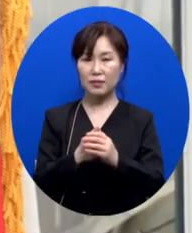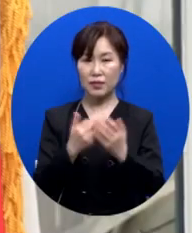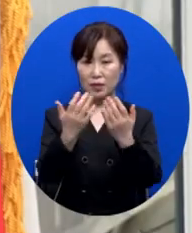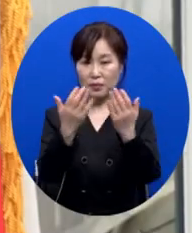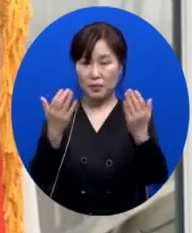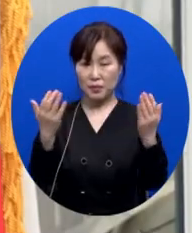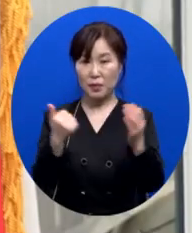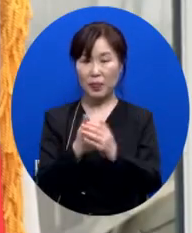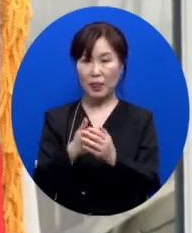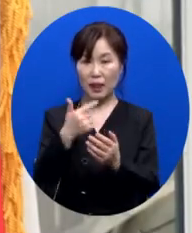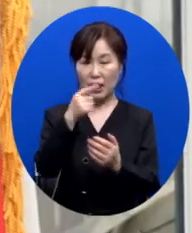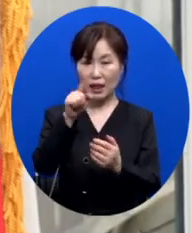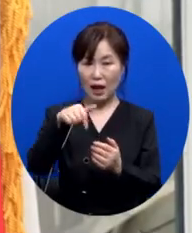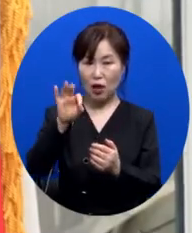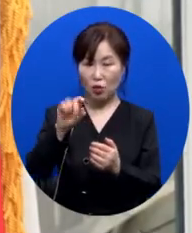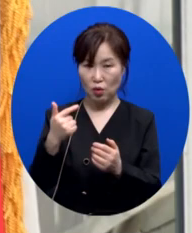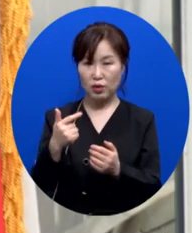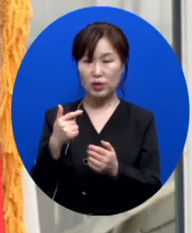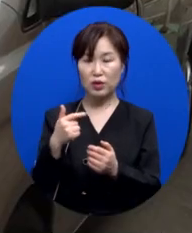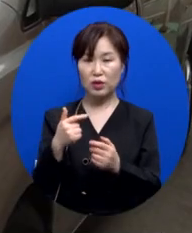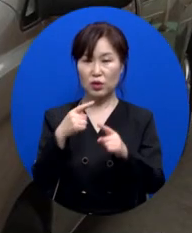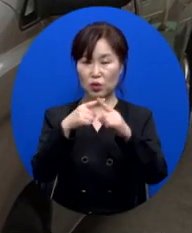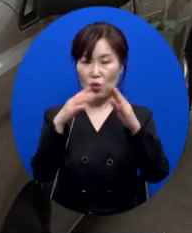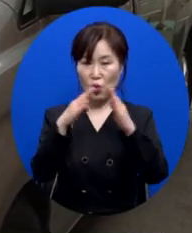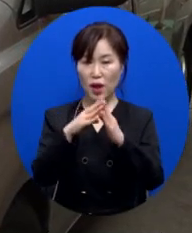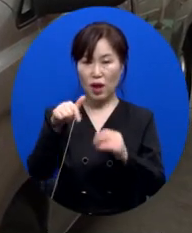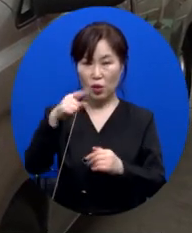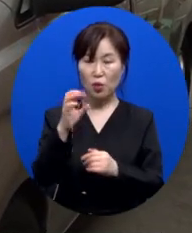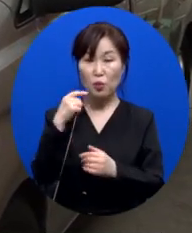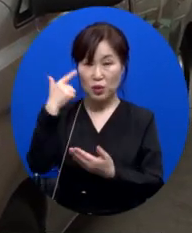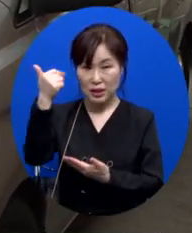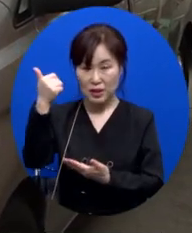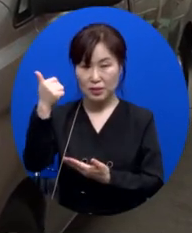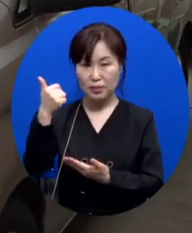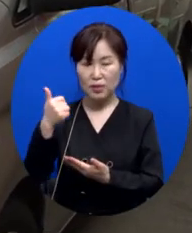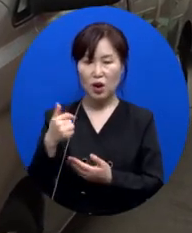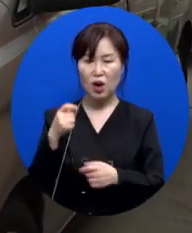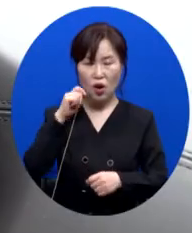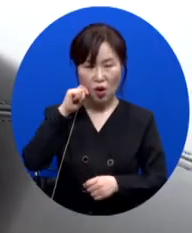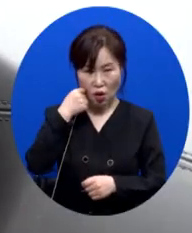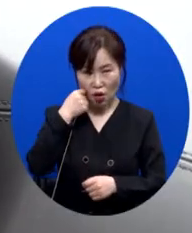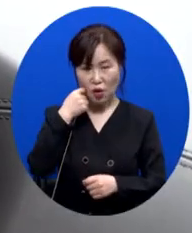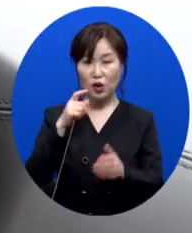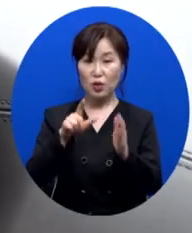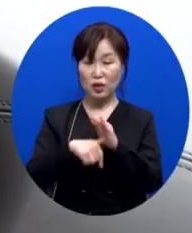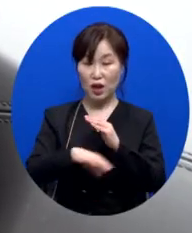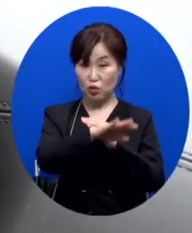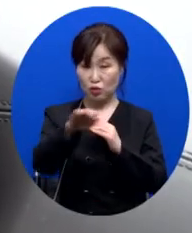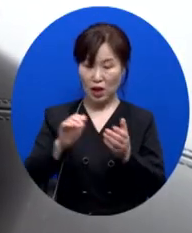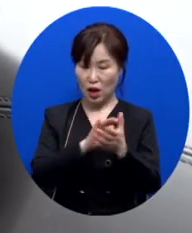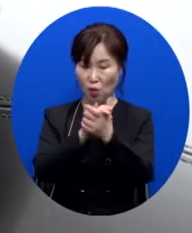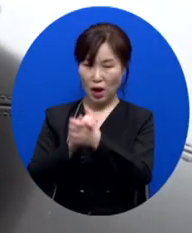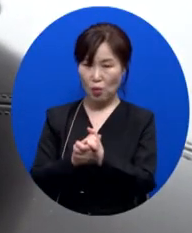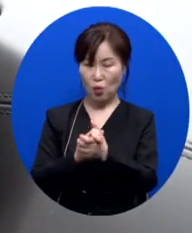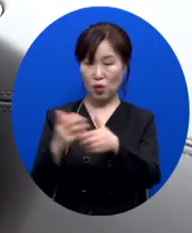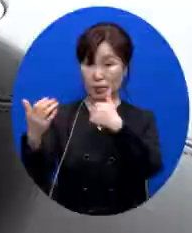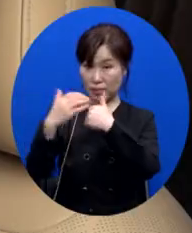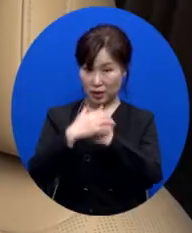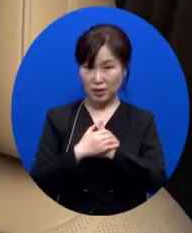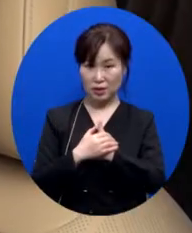노회에서 낙원 교회 공지 태아의 목사는 어려운 때 우리에게 화목에 직분을 맡기셔도 따는 것을 잊지 말고 나아가자 고